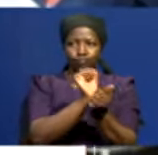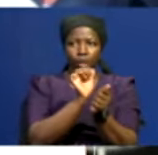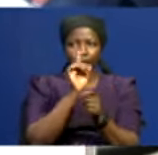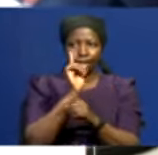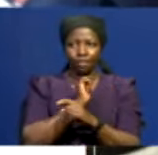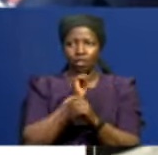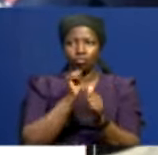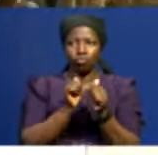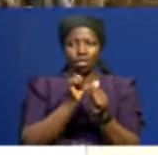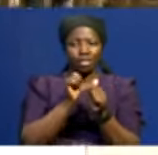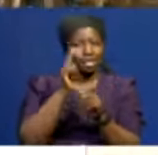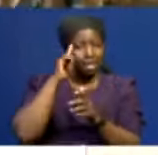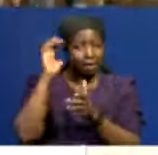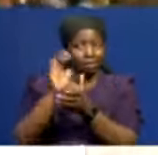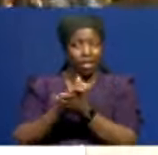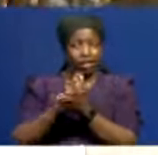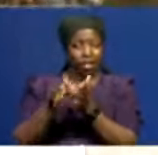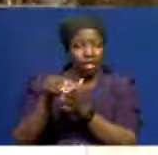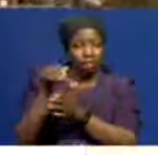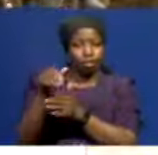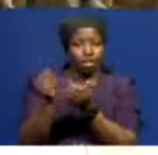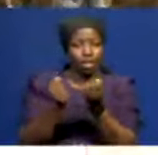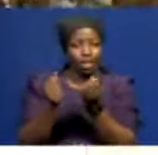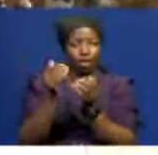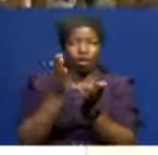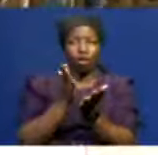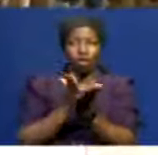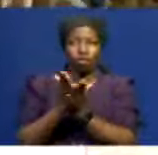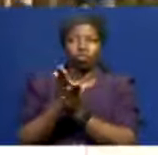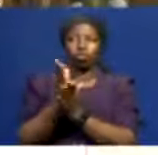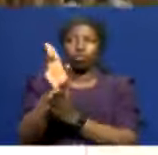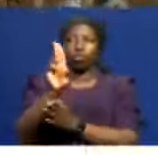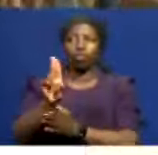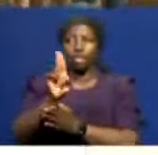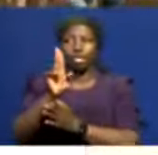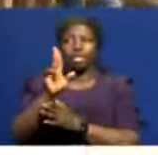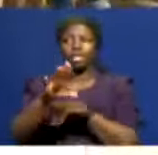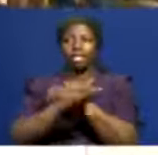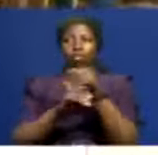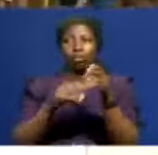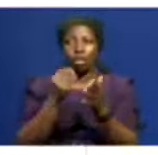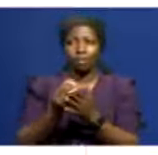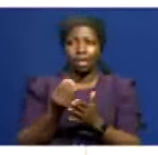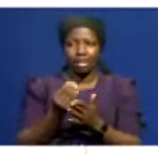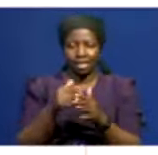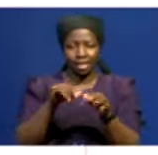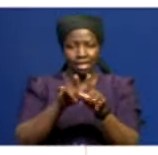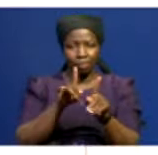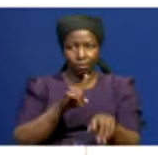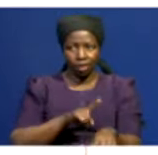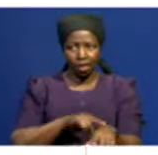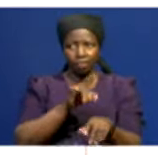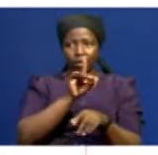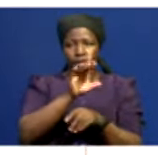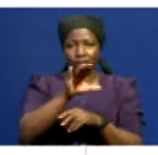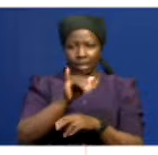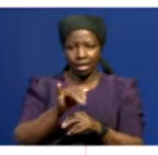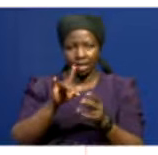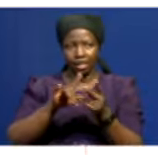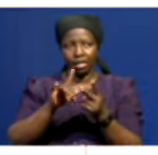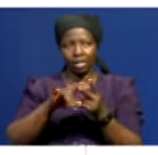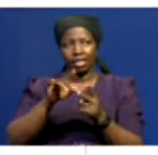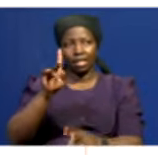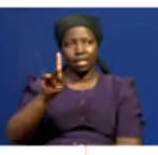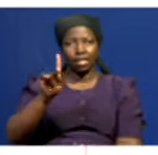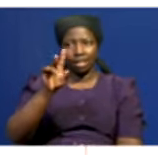kwa pesa za wizi. Wakati huo huo, maafisa kutoka kitengo cha kukabiliana na uhalifu wa kiuchumi na kibiashara na maafisa wa